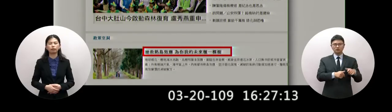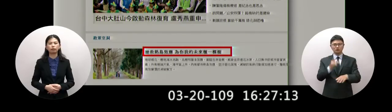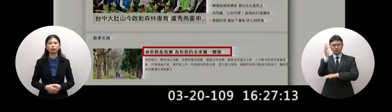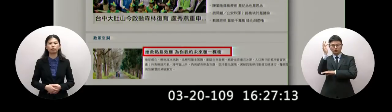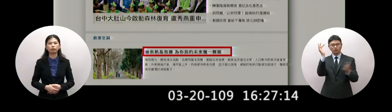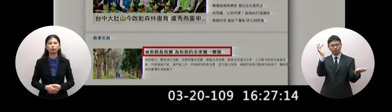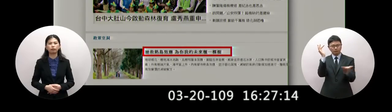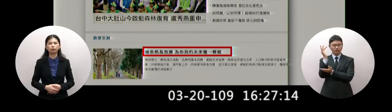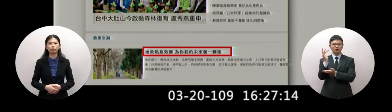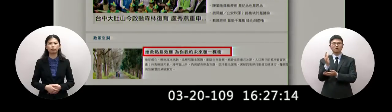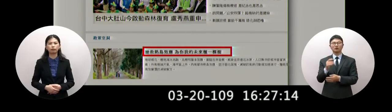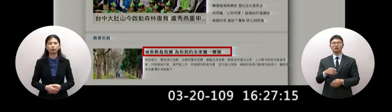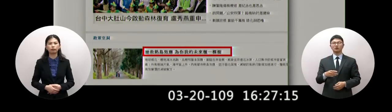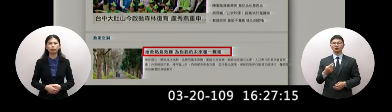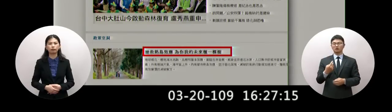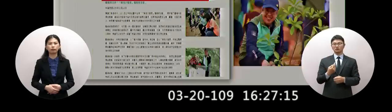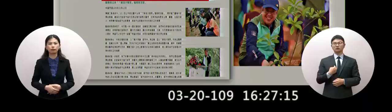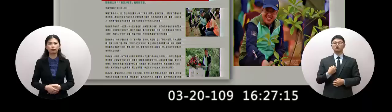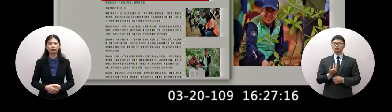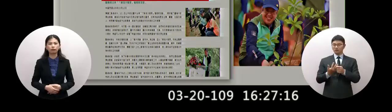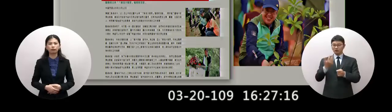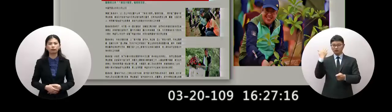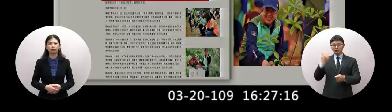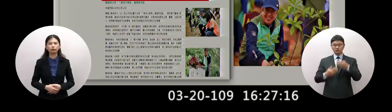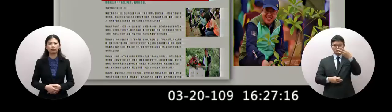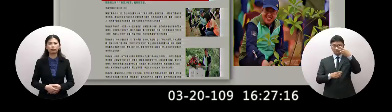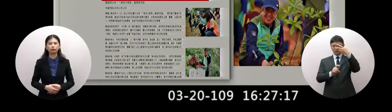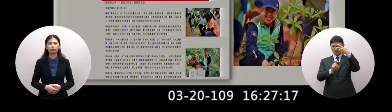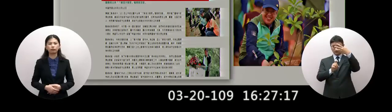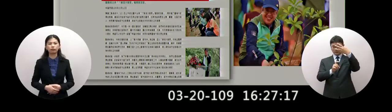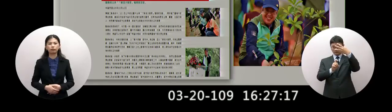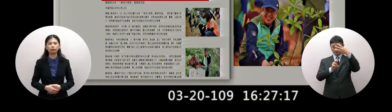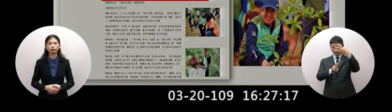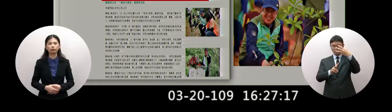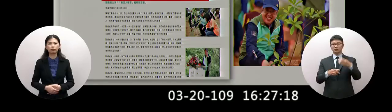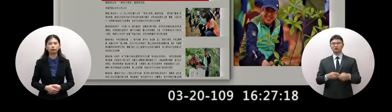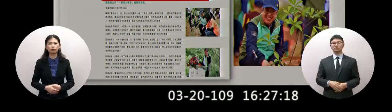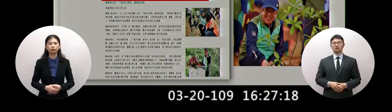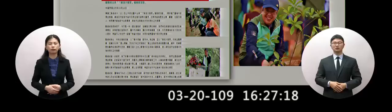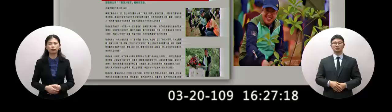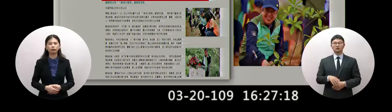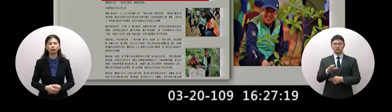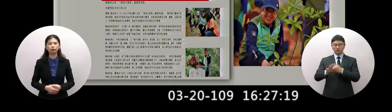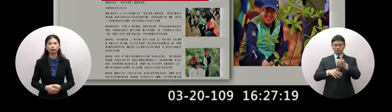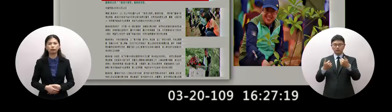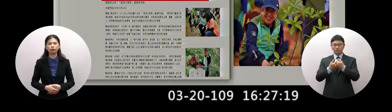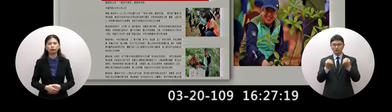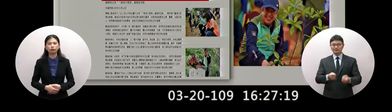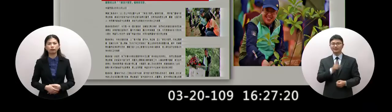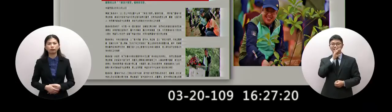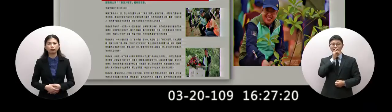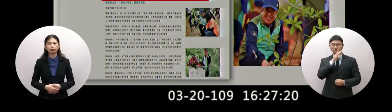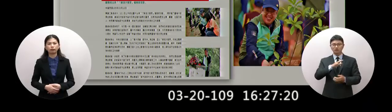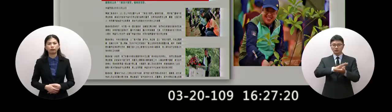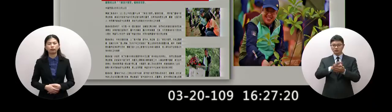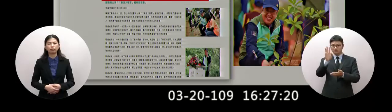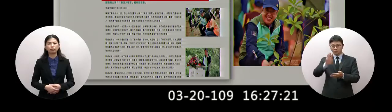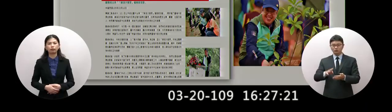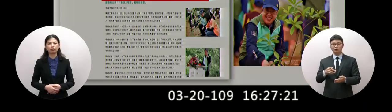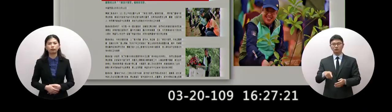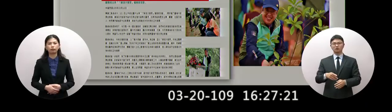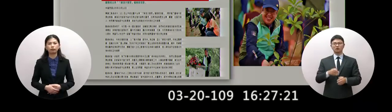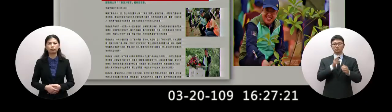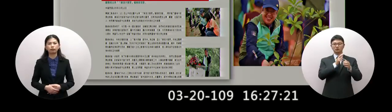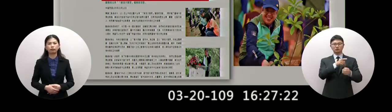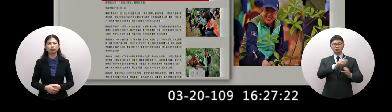在8天前，也就是3月12号的植树节，行政院农委会在台中的清水，你们也举办了总统植树的活